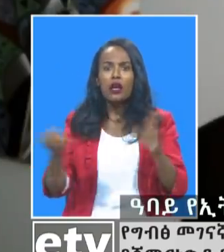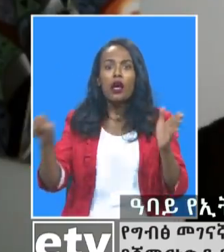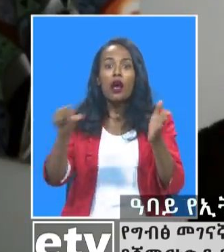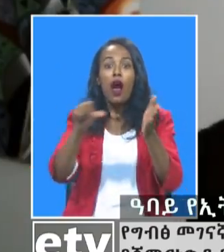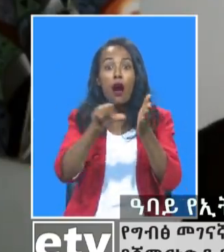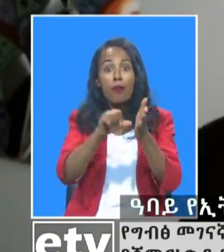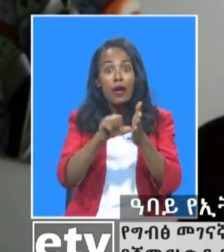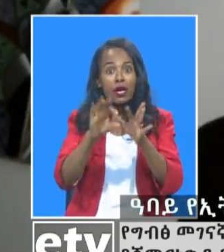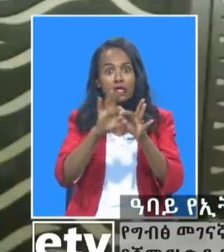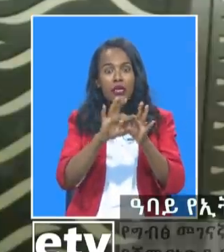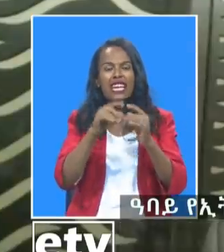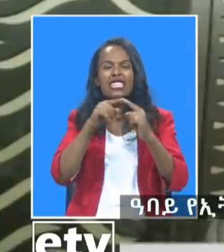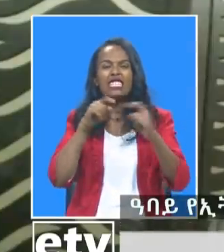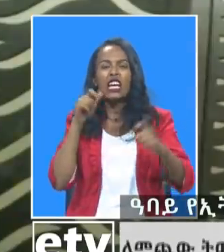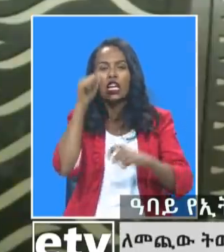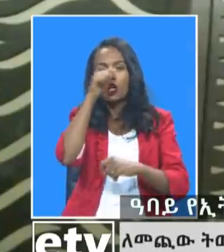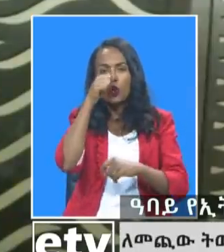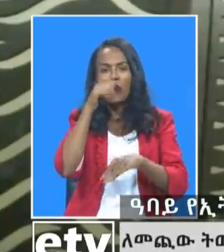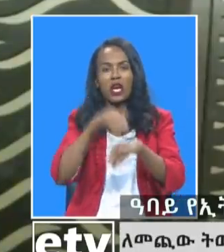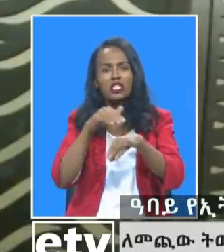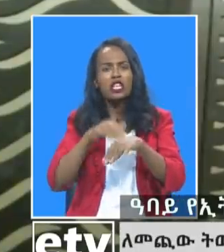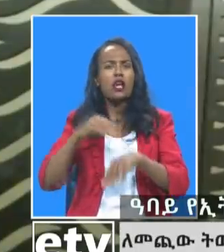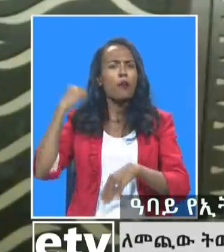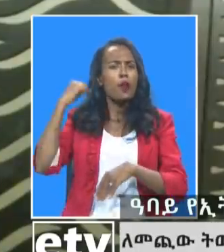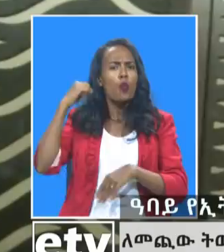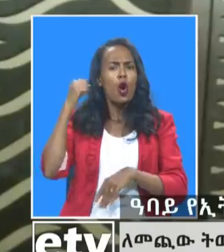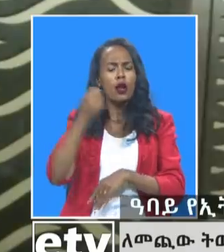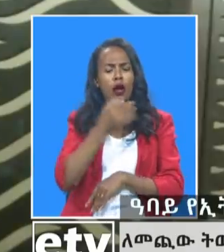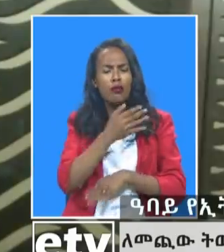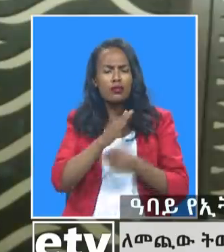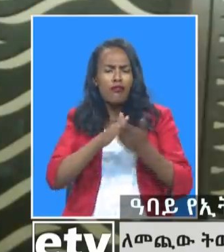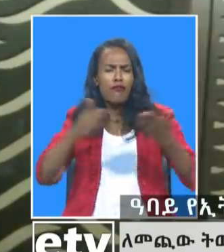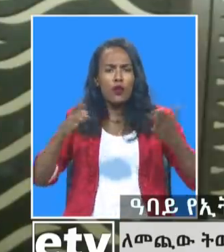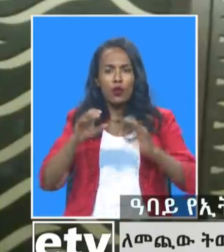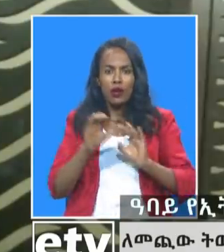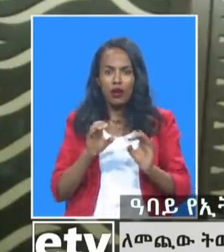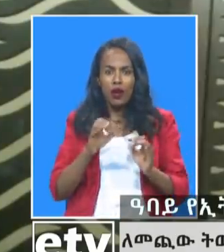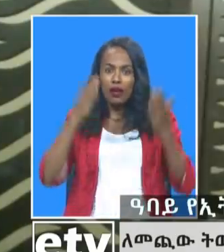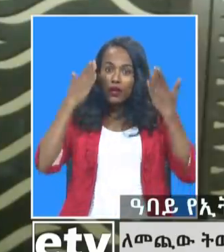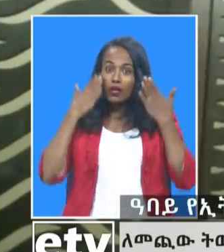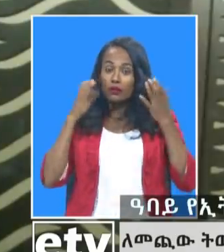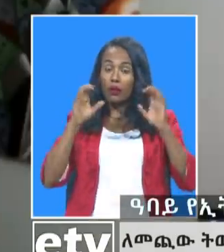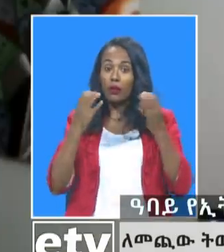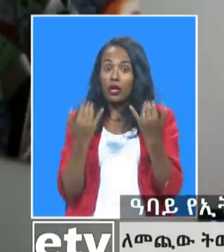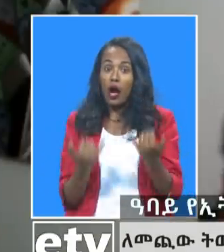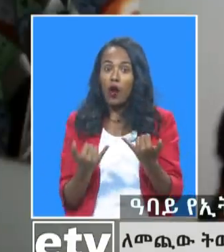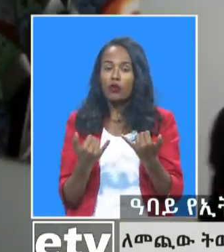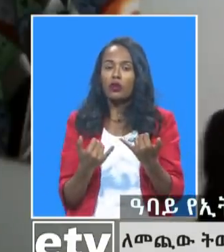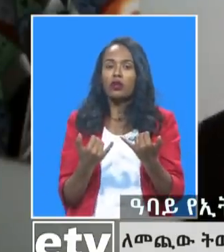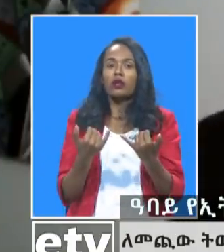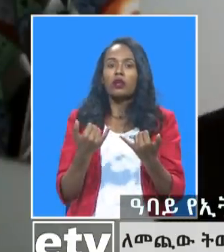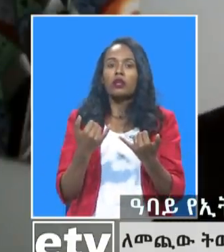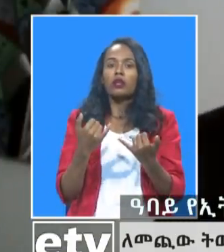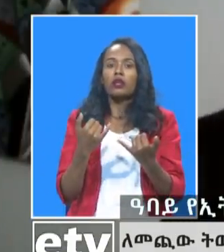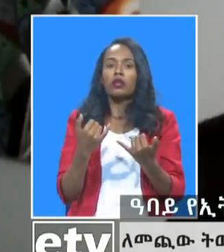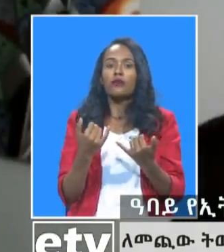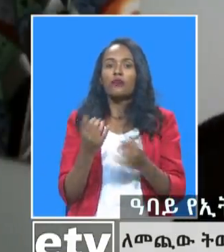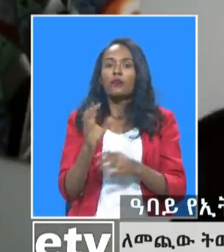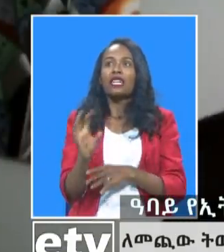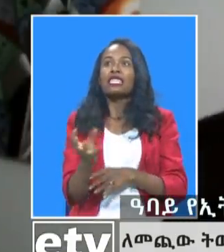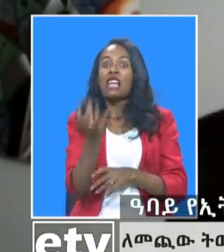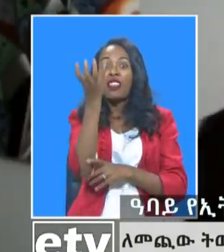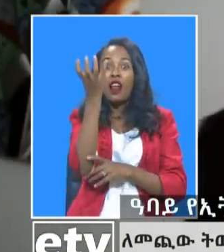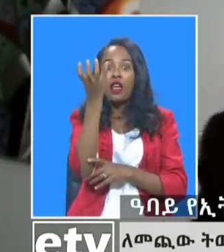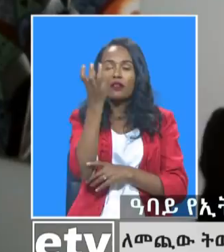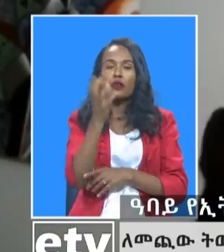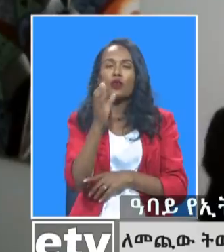ጋር ስንያያዝ ጸረ ኢትዮጵያ ቅስቀሳና ፕሮፓጋንዳ በሰፊው ይካሄዳል። ግብጽ በሚዲያ አሁን ሳተላይትን ወደ ህዋ